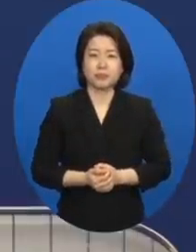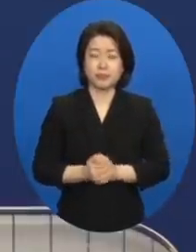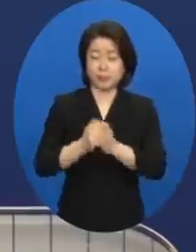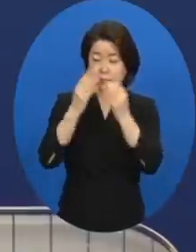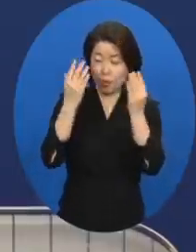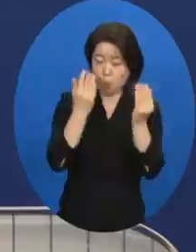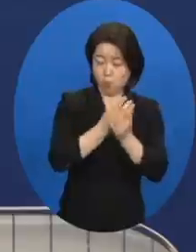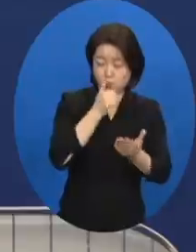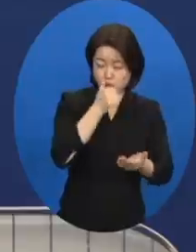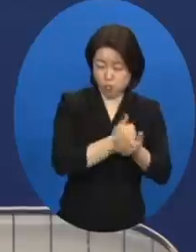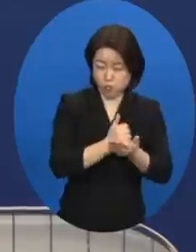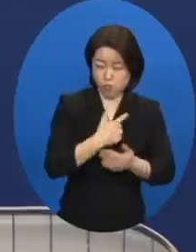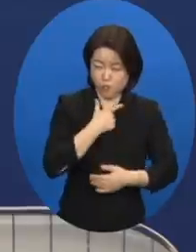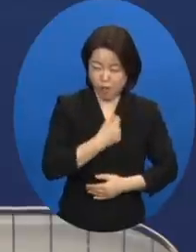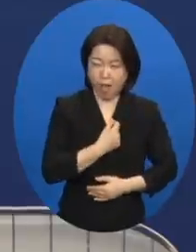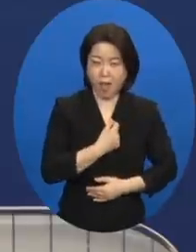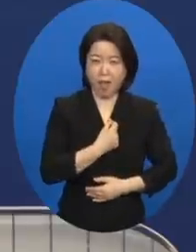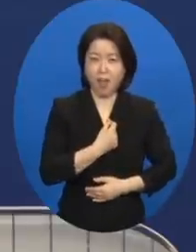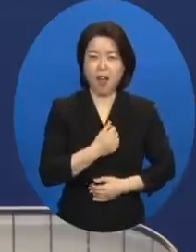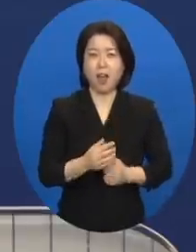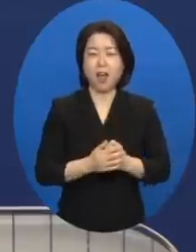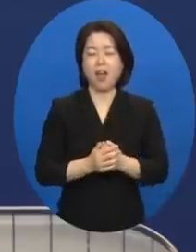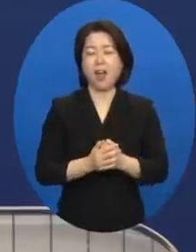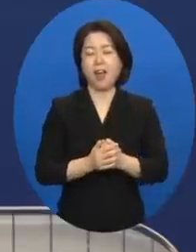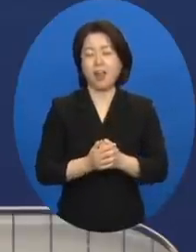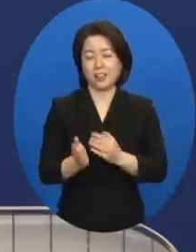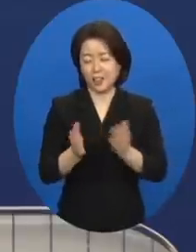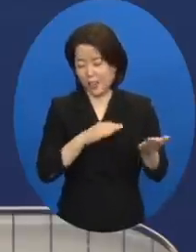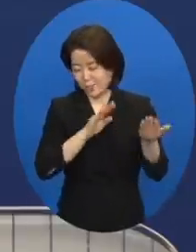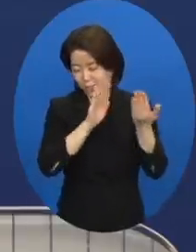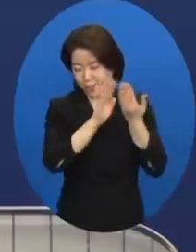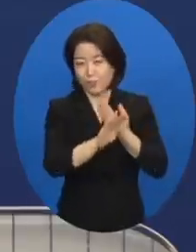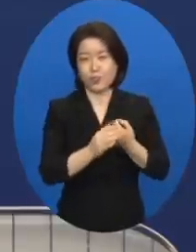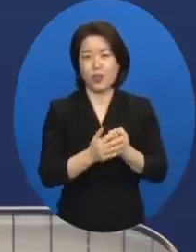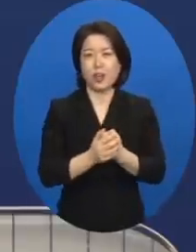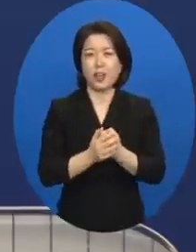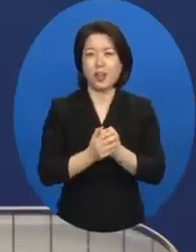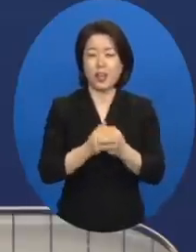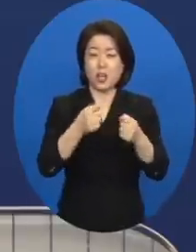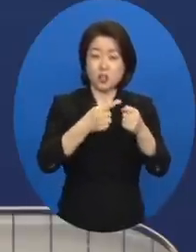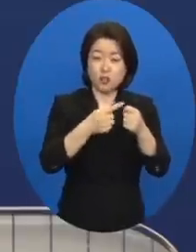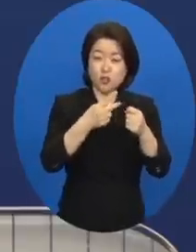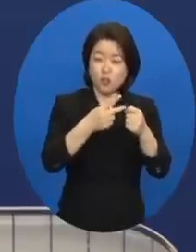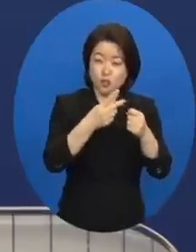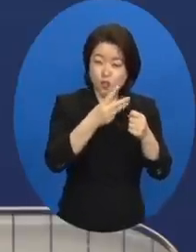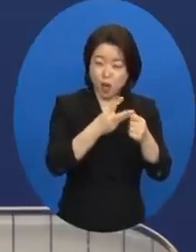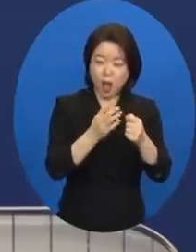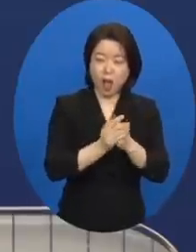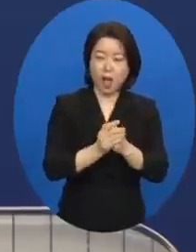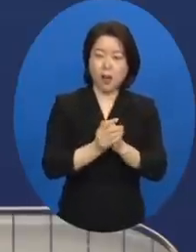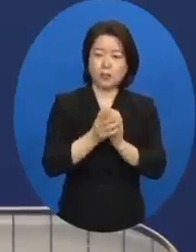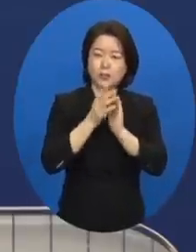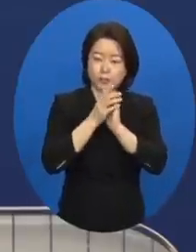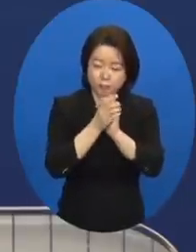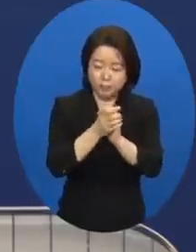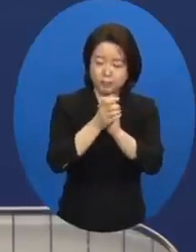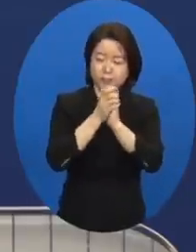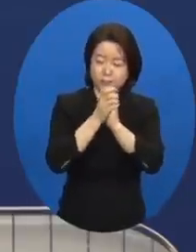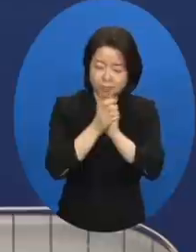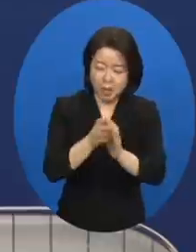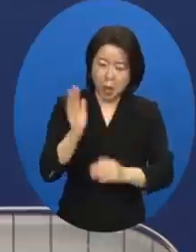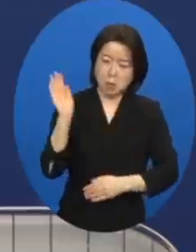완전 범죄 하려고 그 이후에 두 번, 세 번 앞뒤로